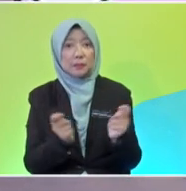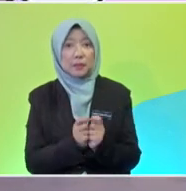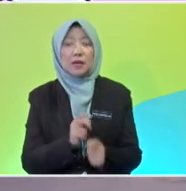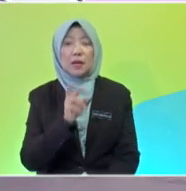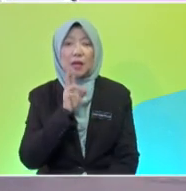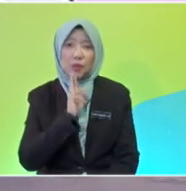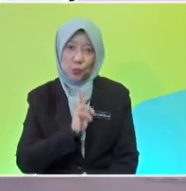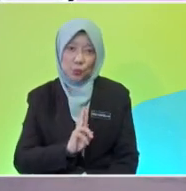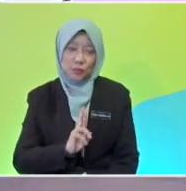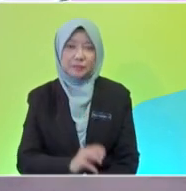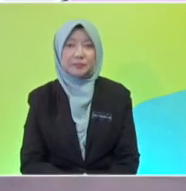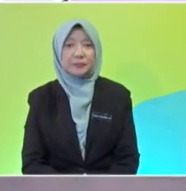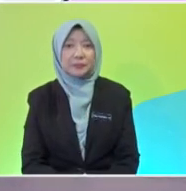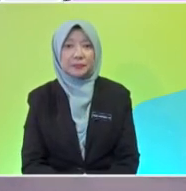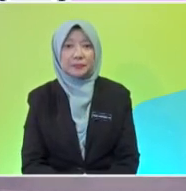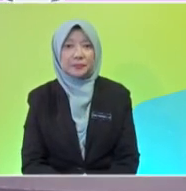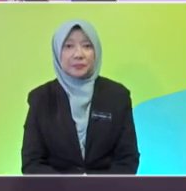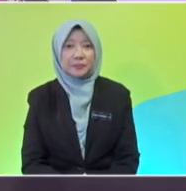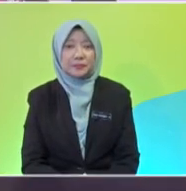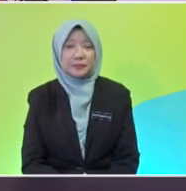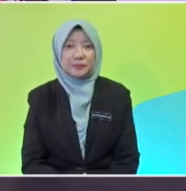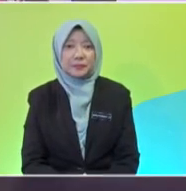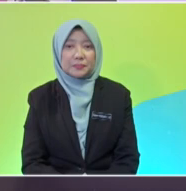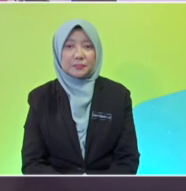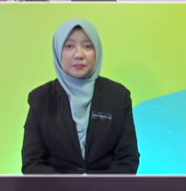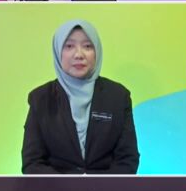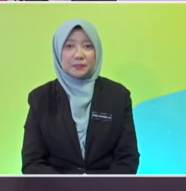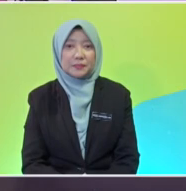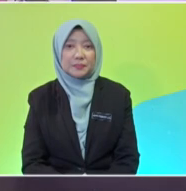kita lihat setelah semira ya